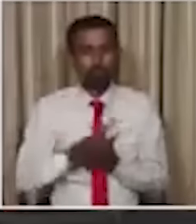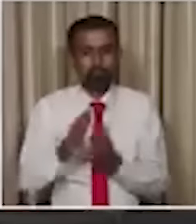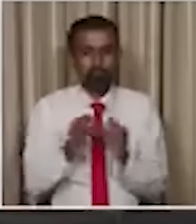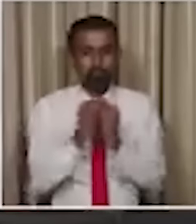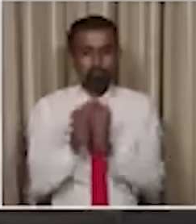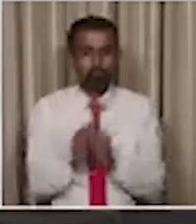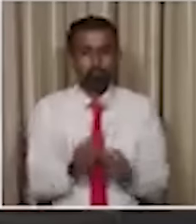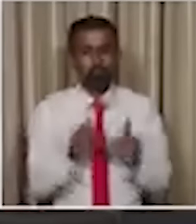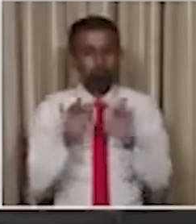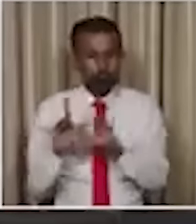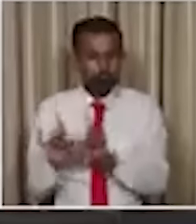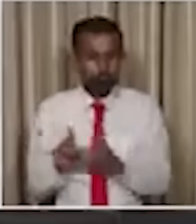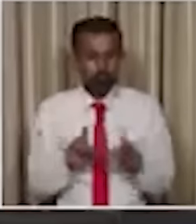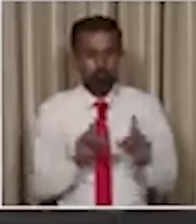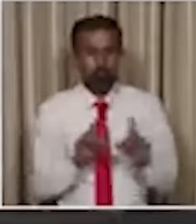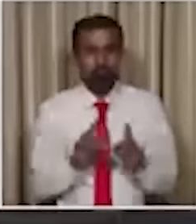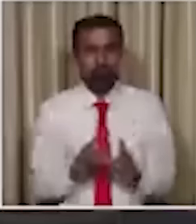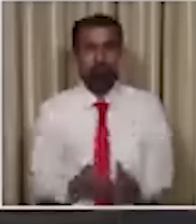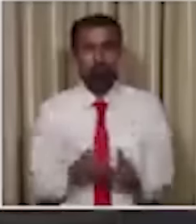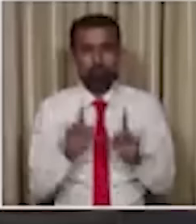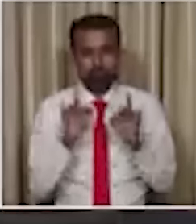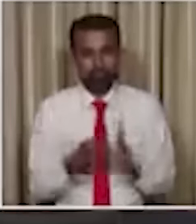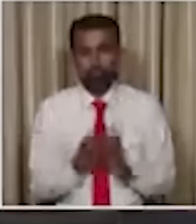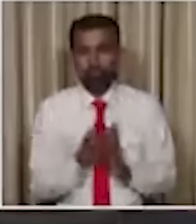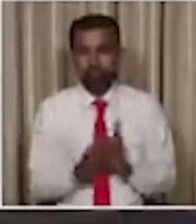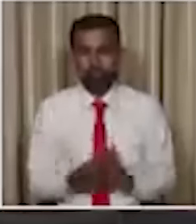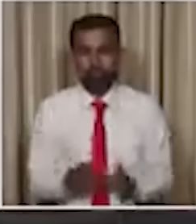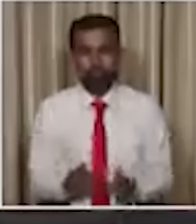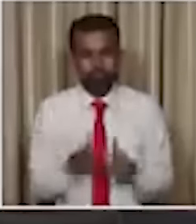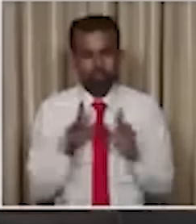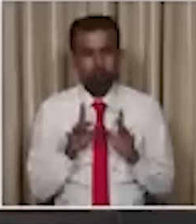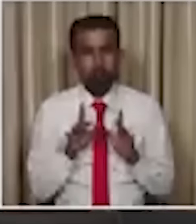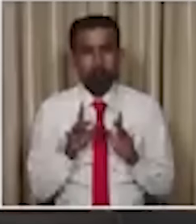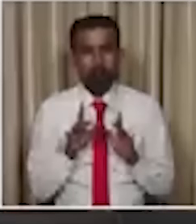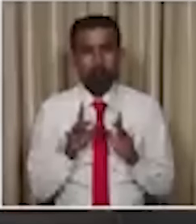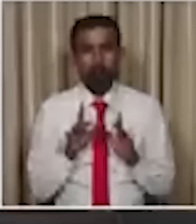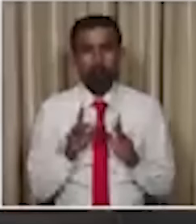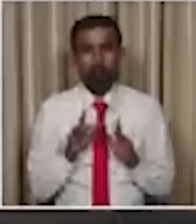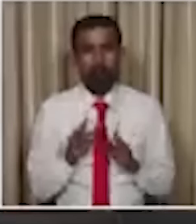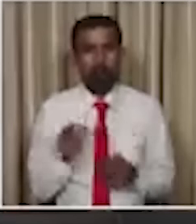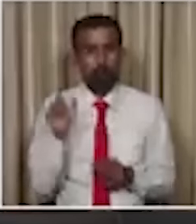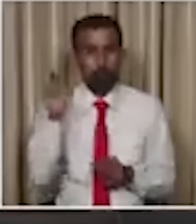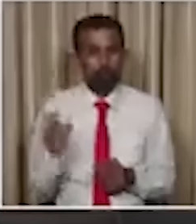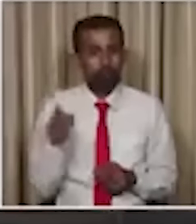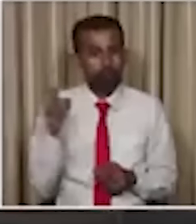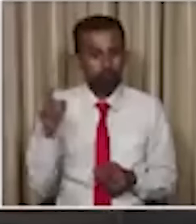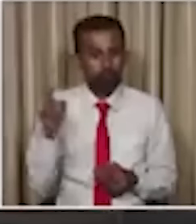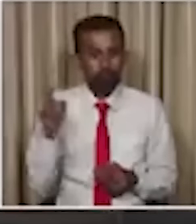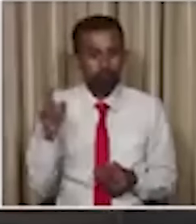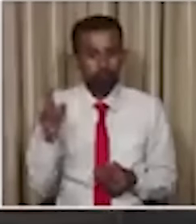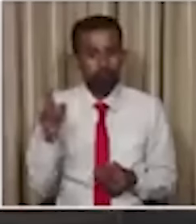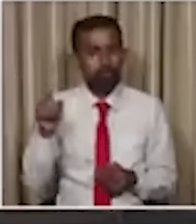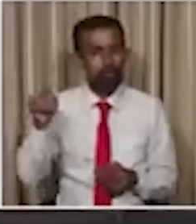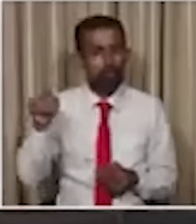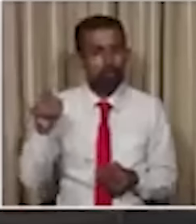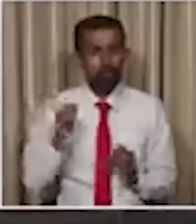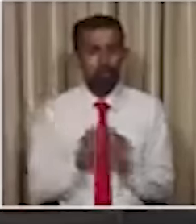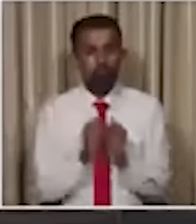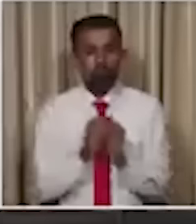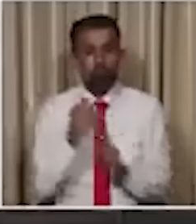කරන ආකාරයට සම්මත ප්‍රමිතීන් අනුගමනය කරමින් මෙම පුද්ගලයාගේ පසුබිම හා